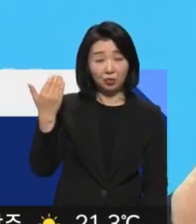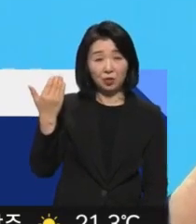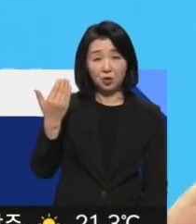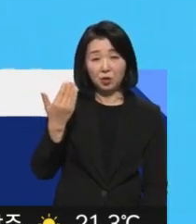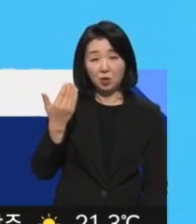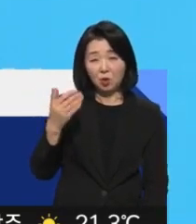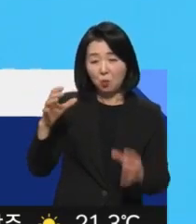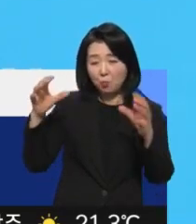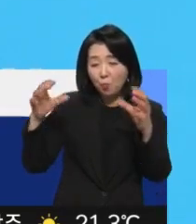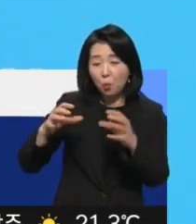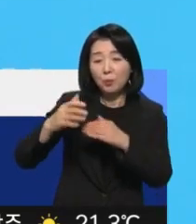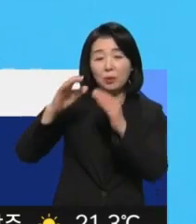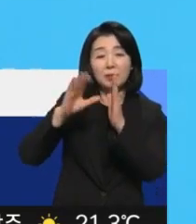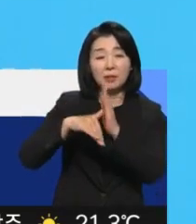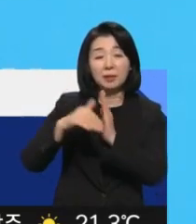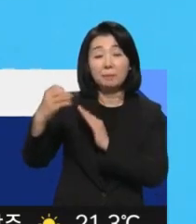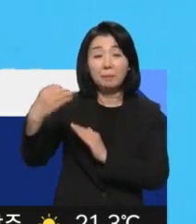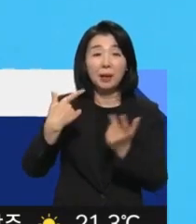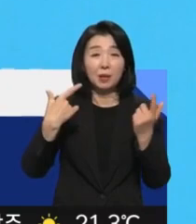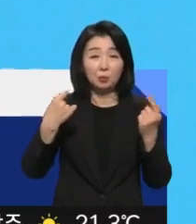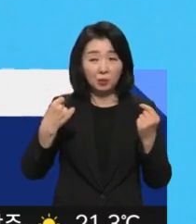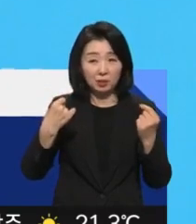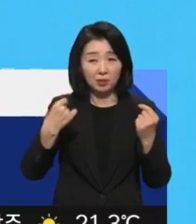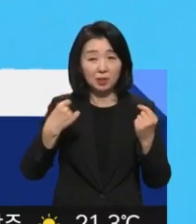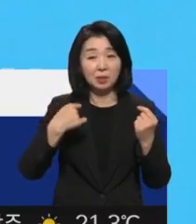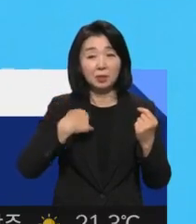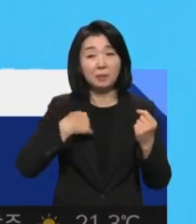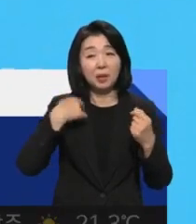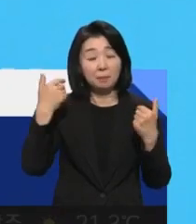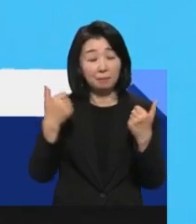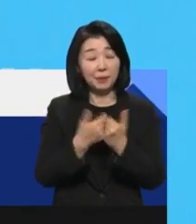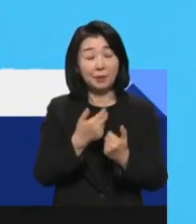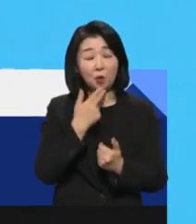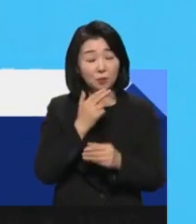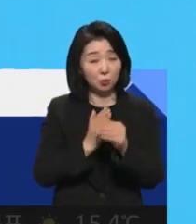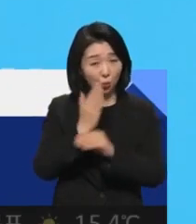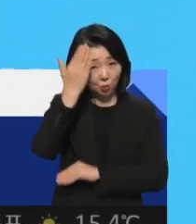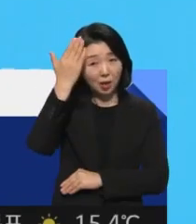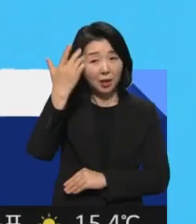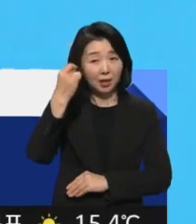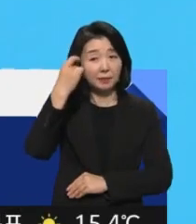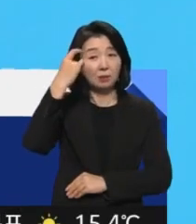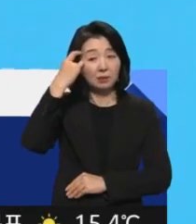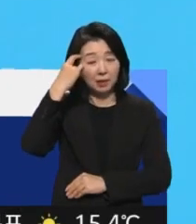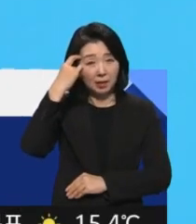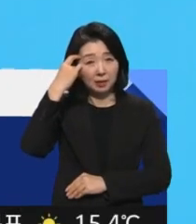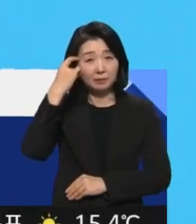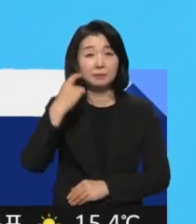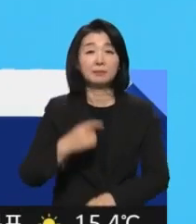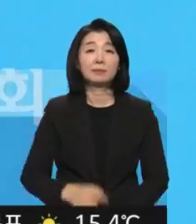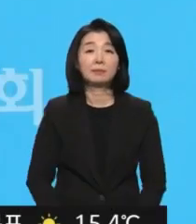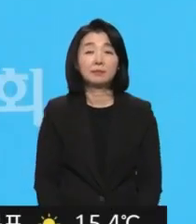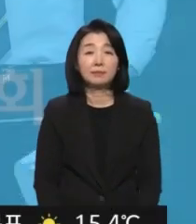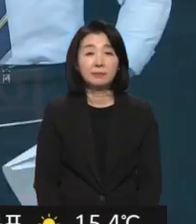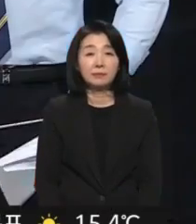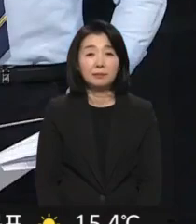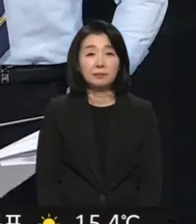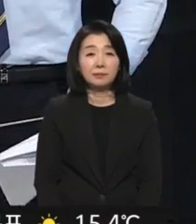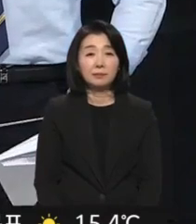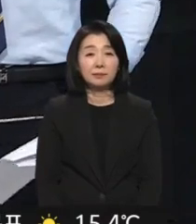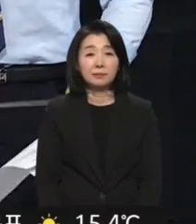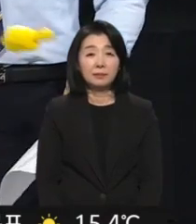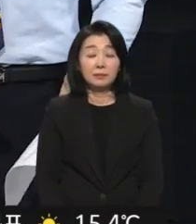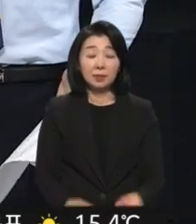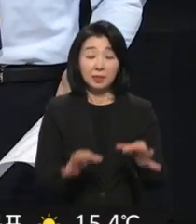절차에 대해서 말씀을 하신 거기 때문에 저는 반대가 없이 통과가 됐다. 그렇게 표현을 한 겁니다.